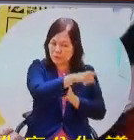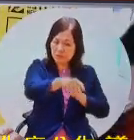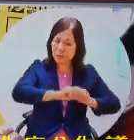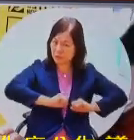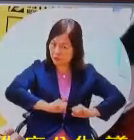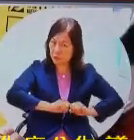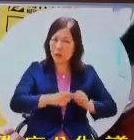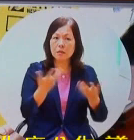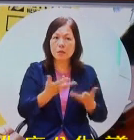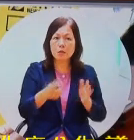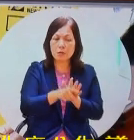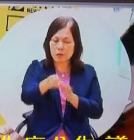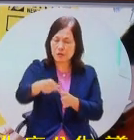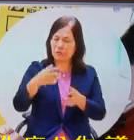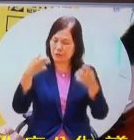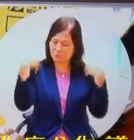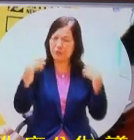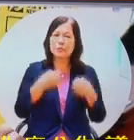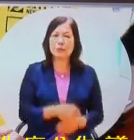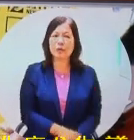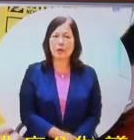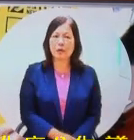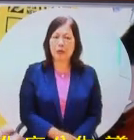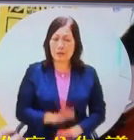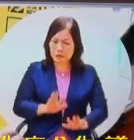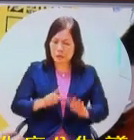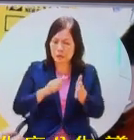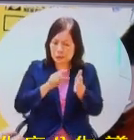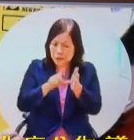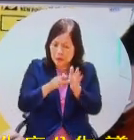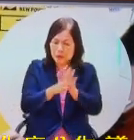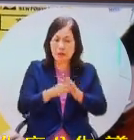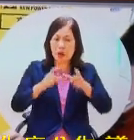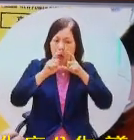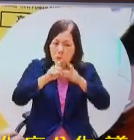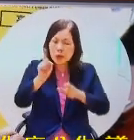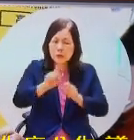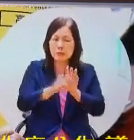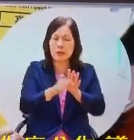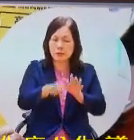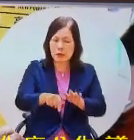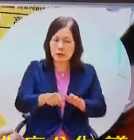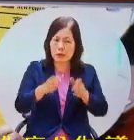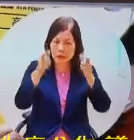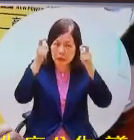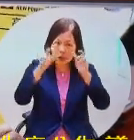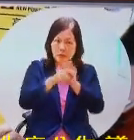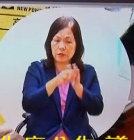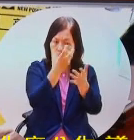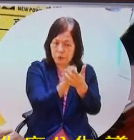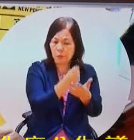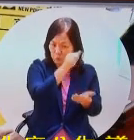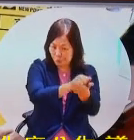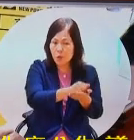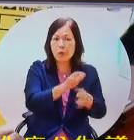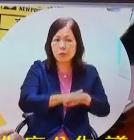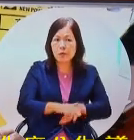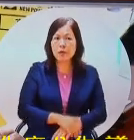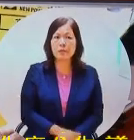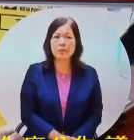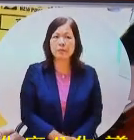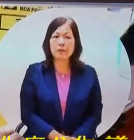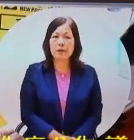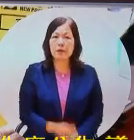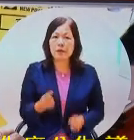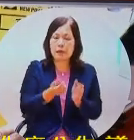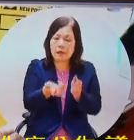你此时此刻的那个回忆都将会在高雄 为你留下一个定位。所以说，你曾经想